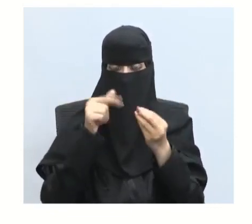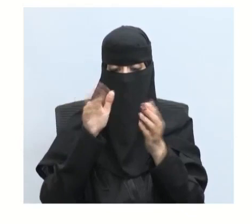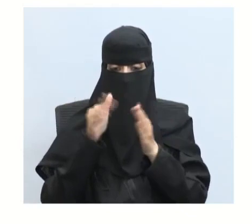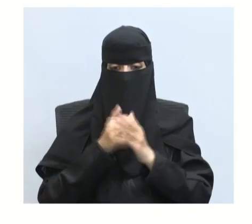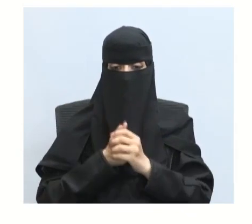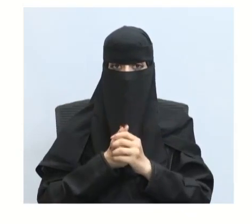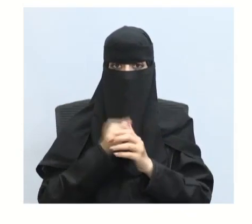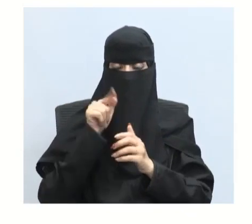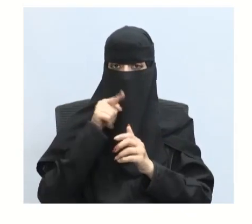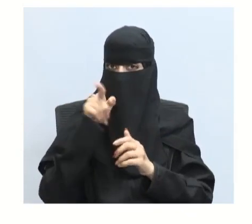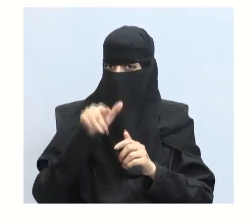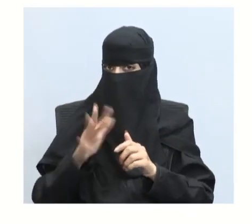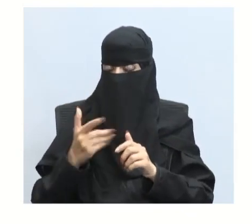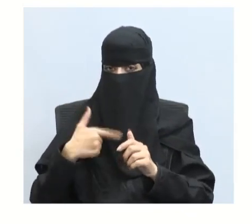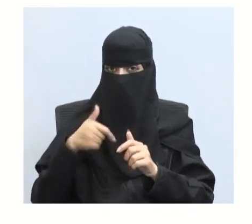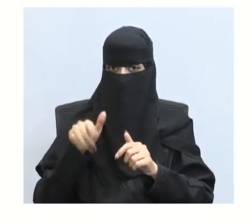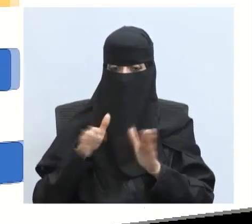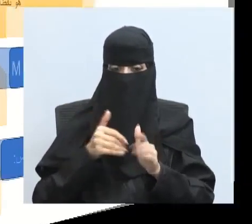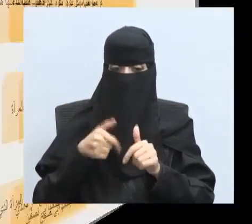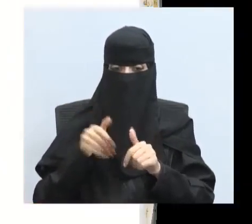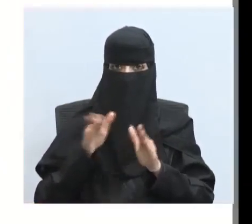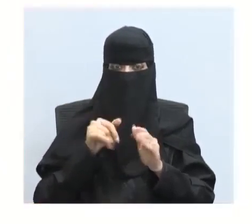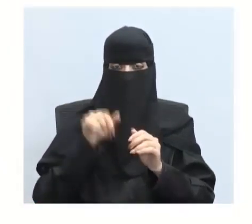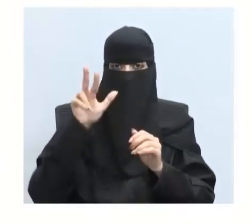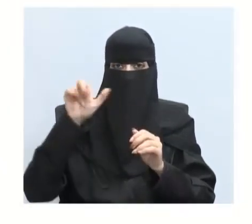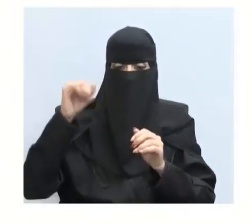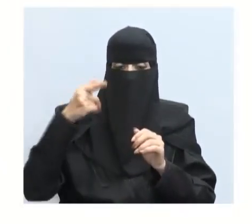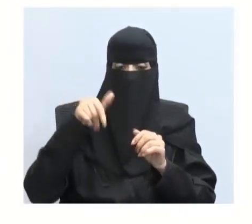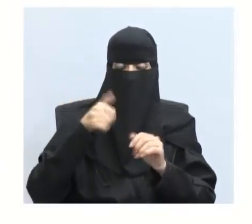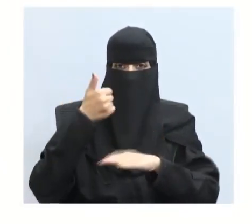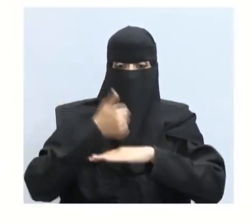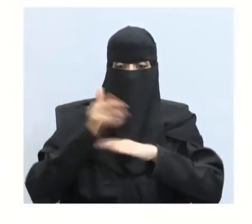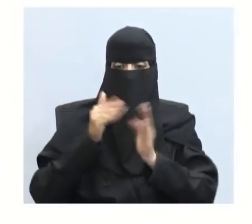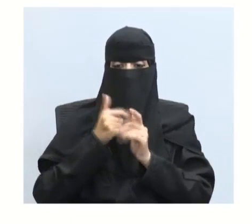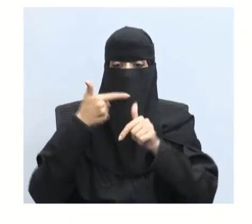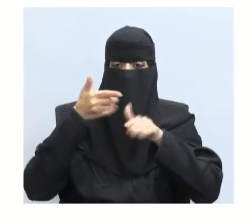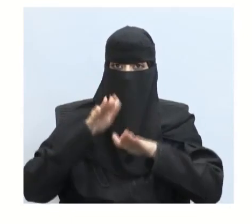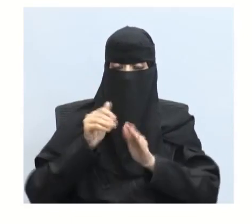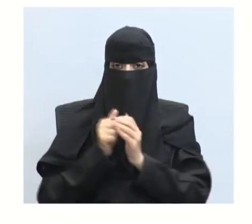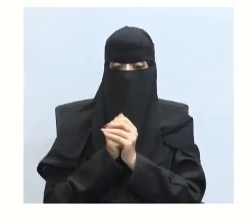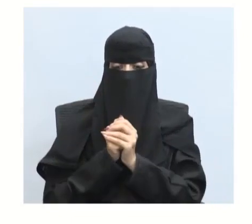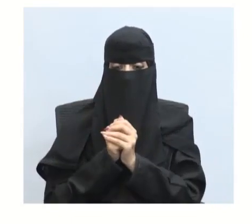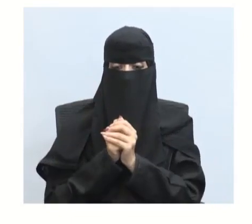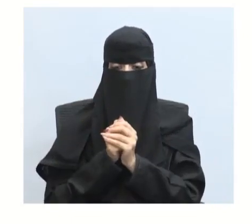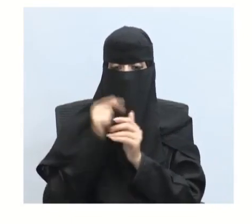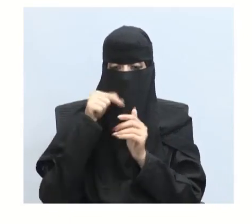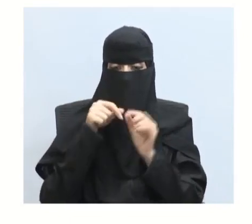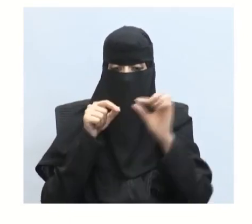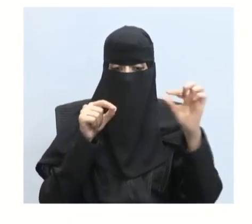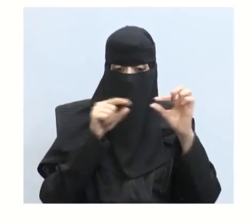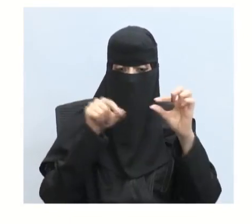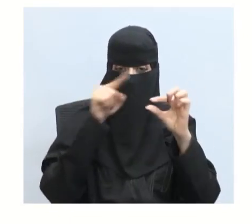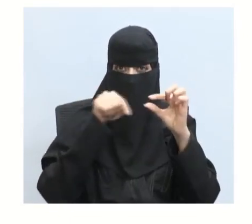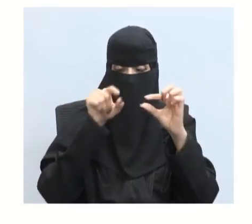المراه اطلقنا عليه مسمى المحور الرئيس ايضا النقطه التي تتجمع هذه